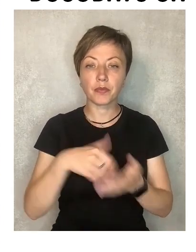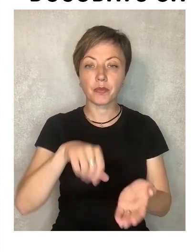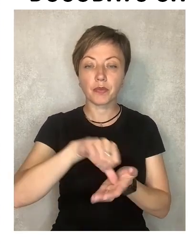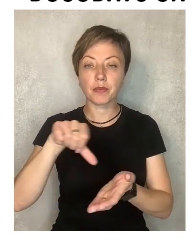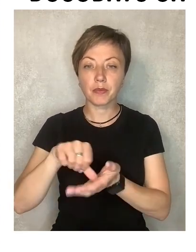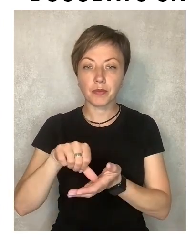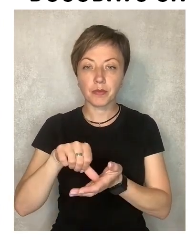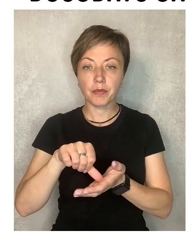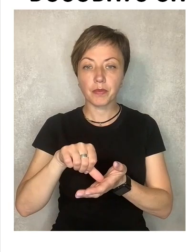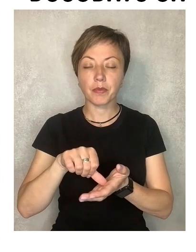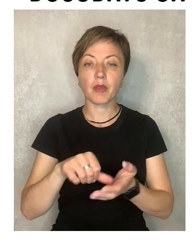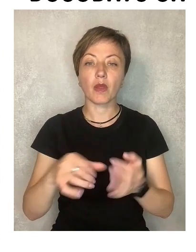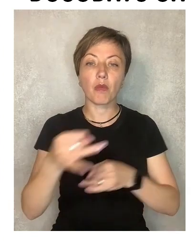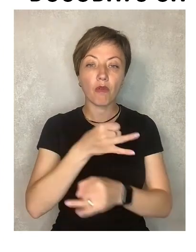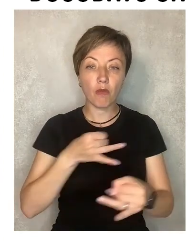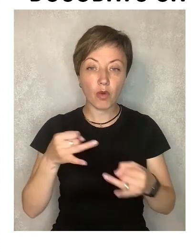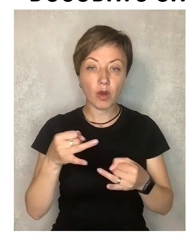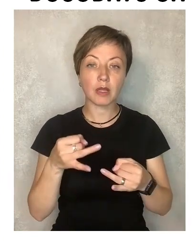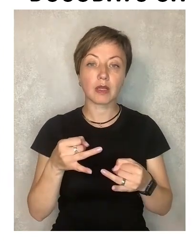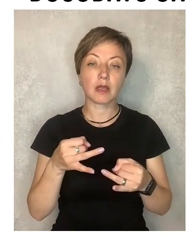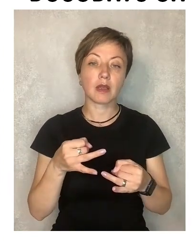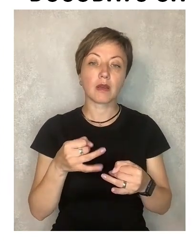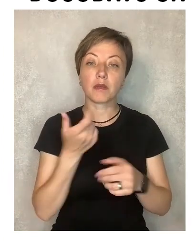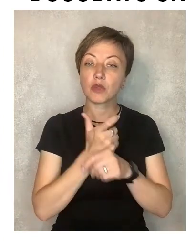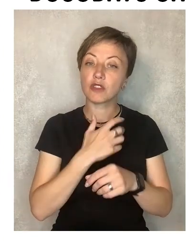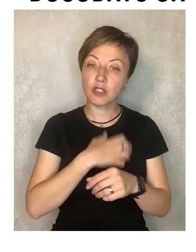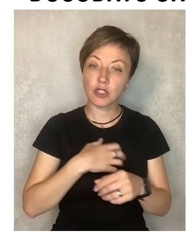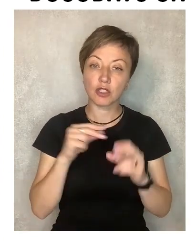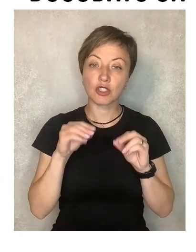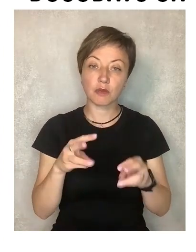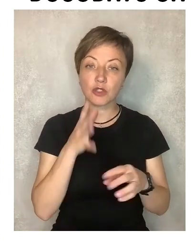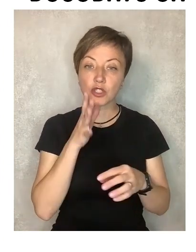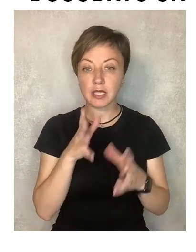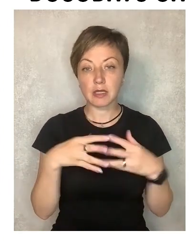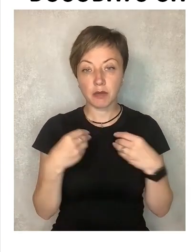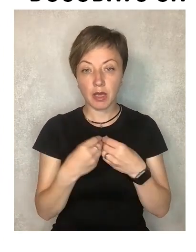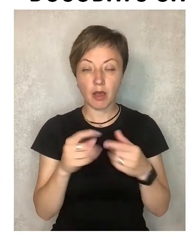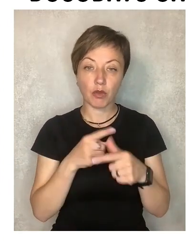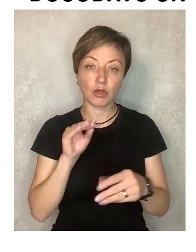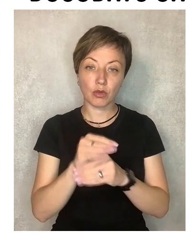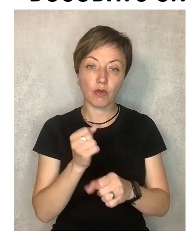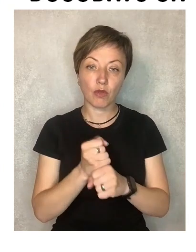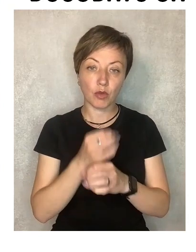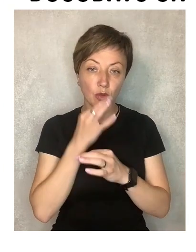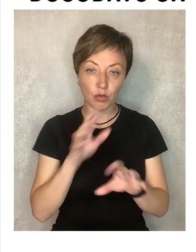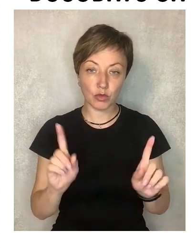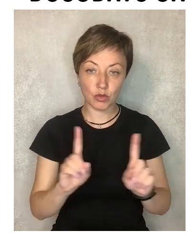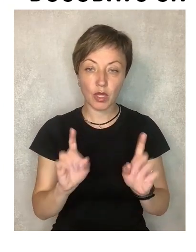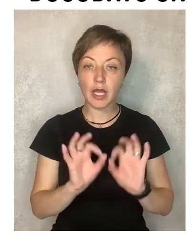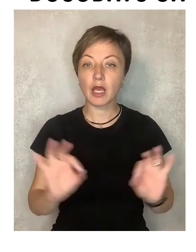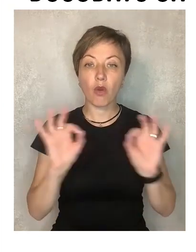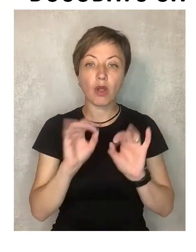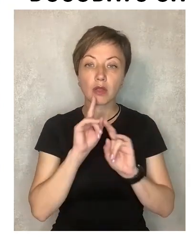якихось громадських обговорень там більш пріоритетно, ніж там час з сім'єю або там додаткова робота, будь-що. Ніколи не буде